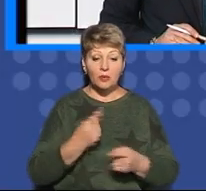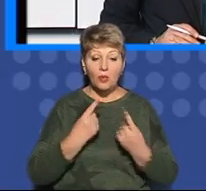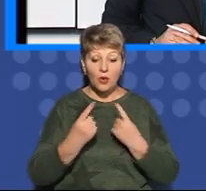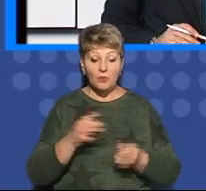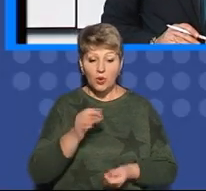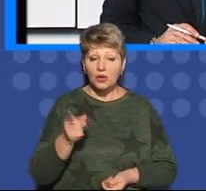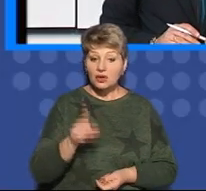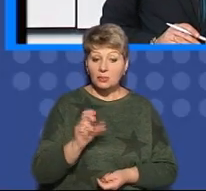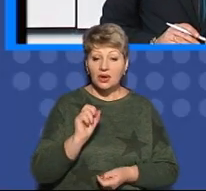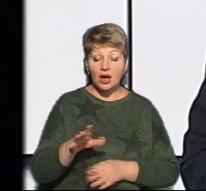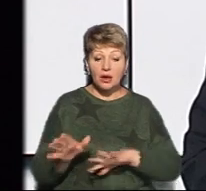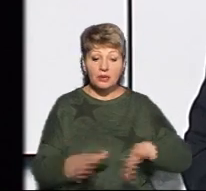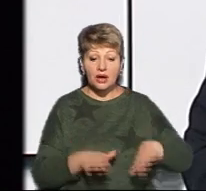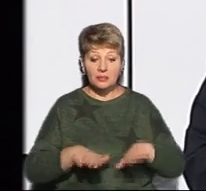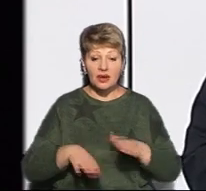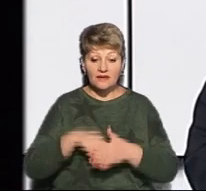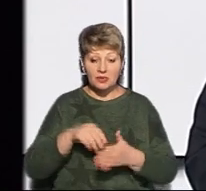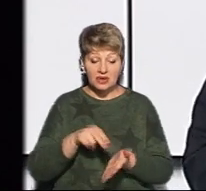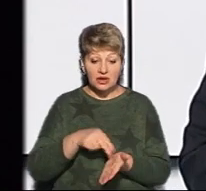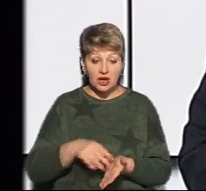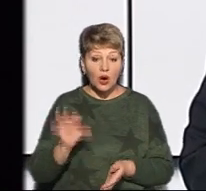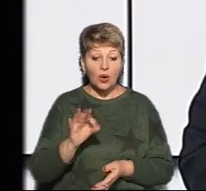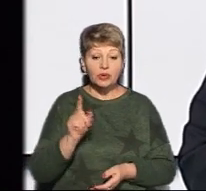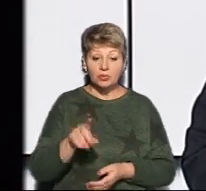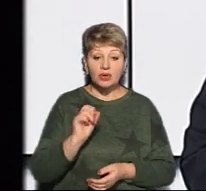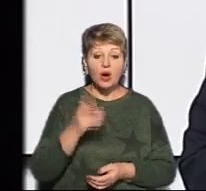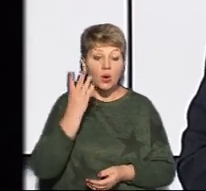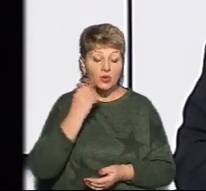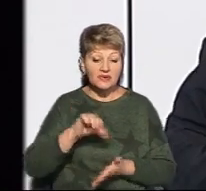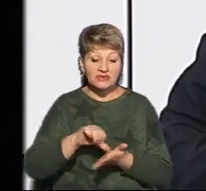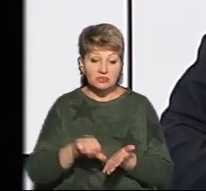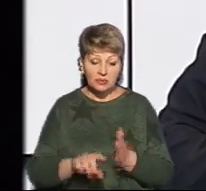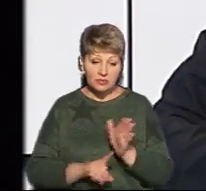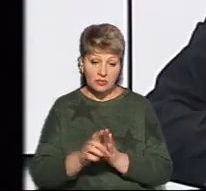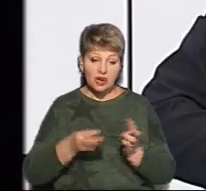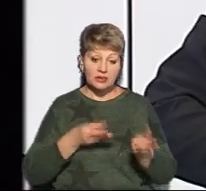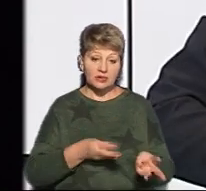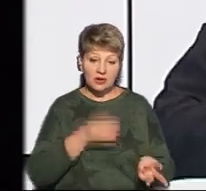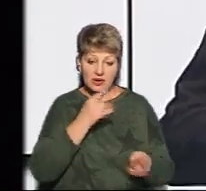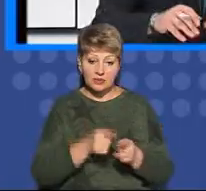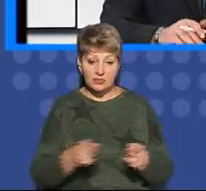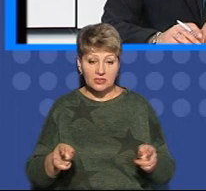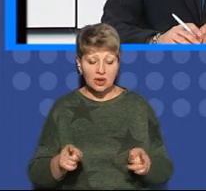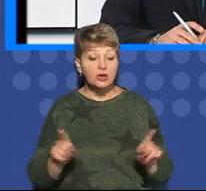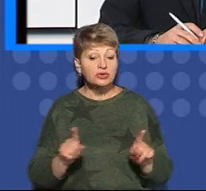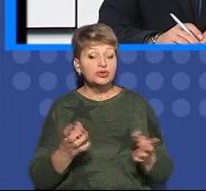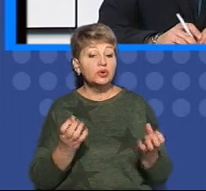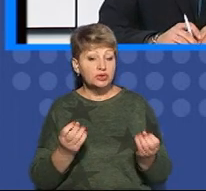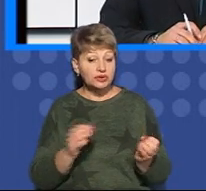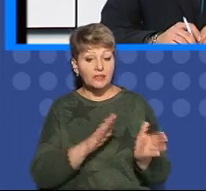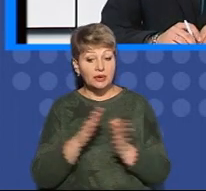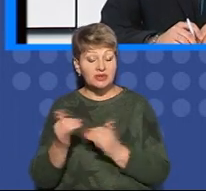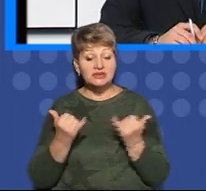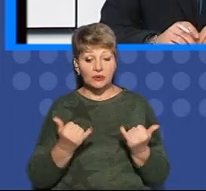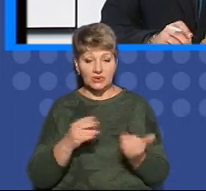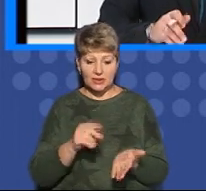поговоримо про те, як пройшли місцеві вибори на Черкащині та про те, коли в Смілі розпочнеться опалювальний сезон. Стаса, що ще відбулося сьогодні